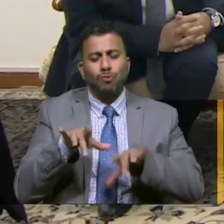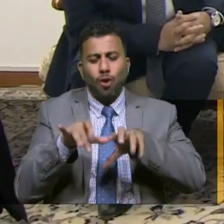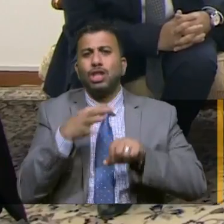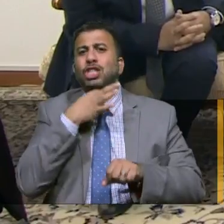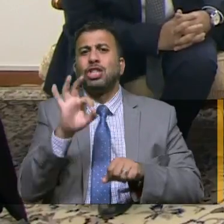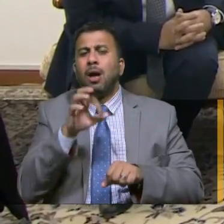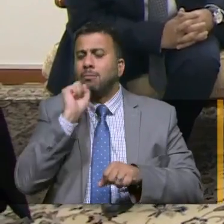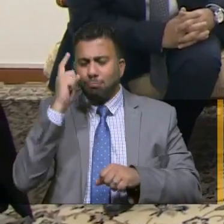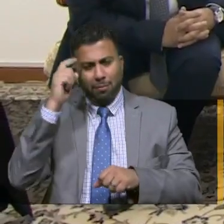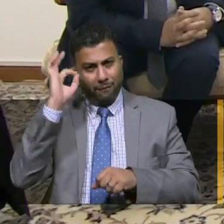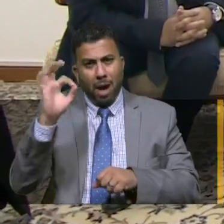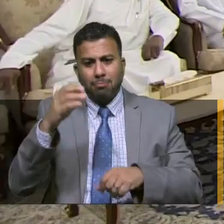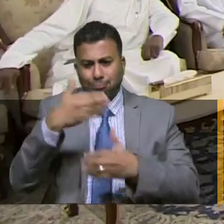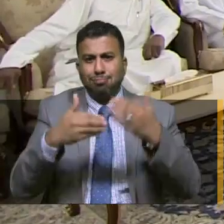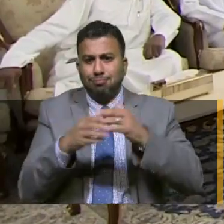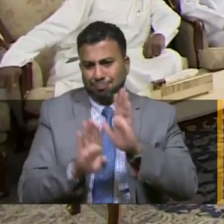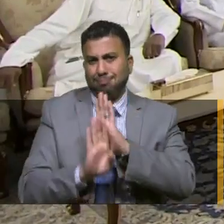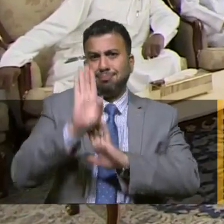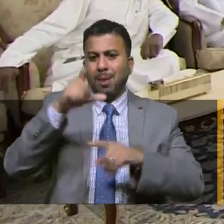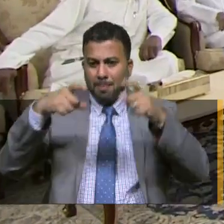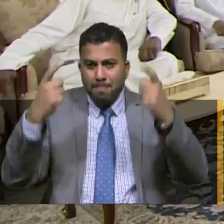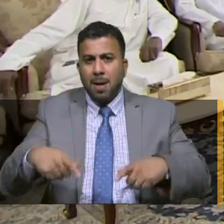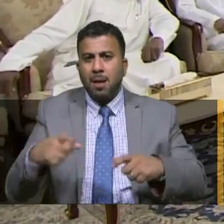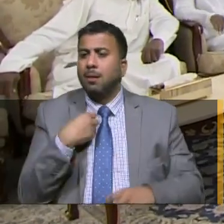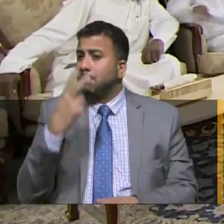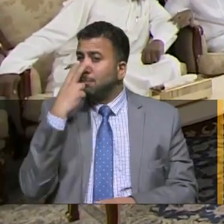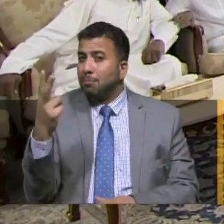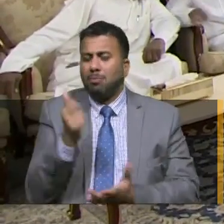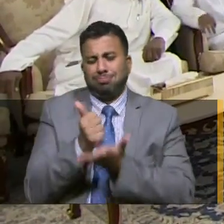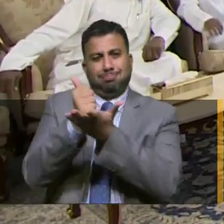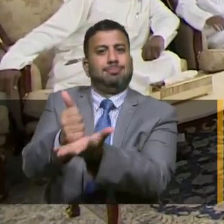وبناء القدرات في المنطقة، وأخيرا منظور الجهات المانحة.